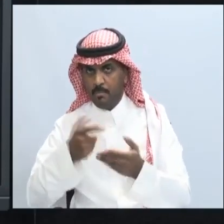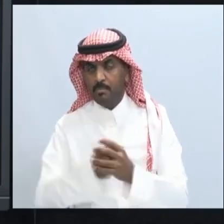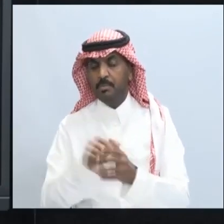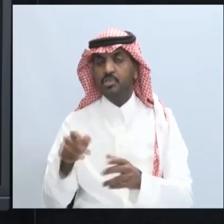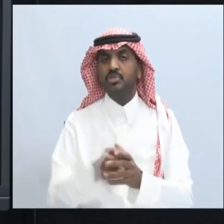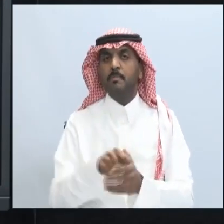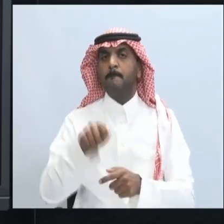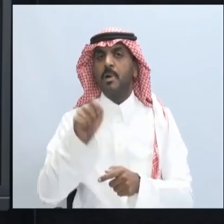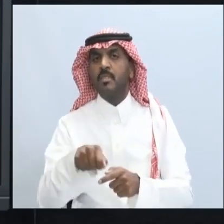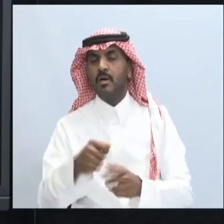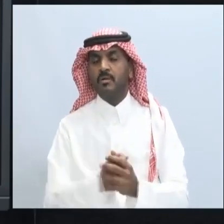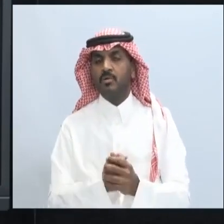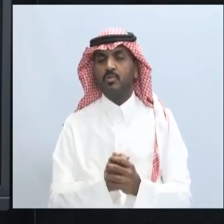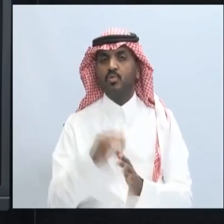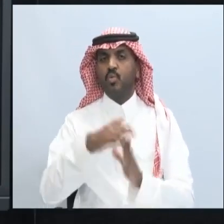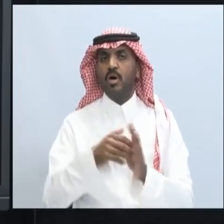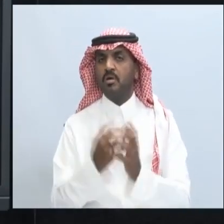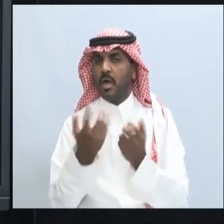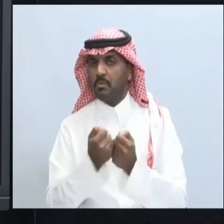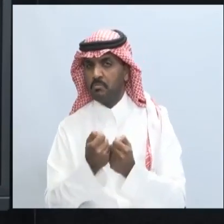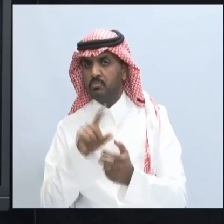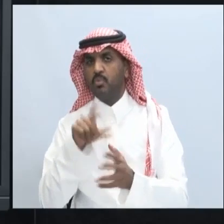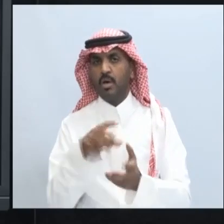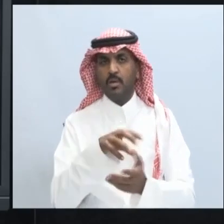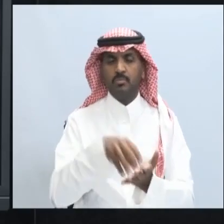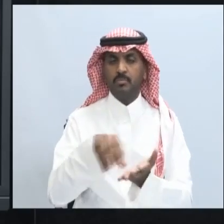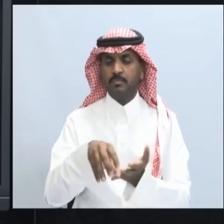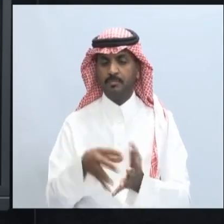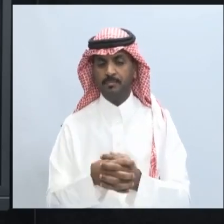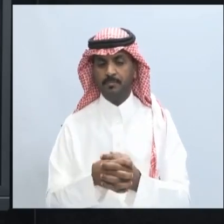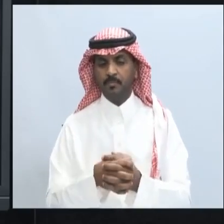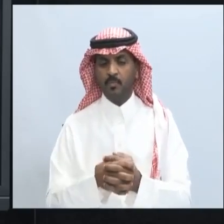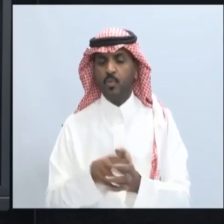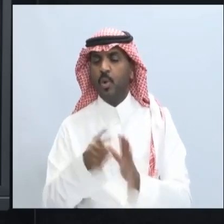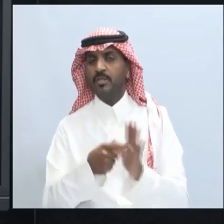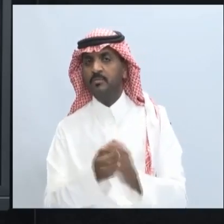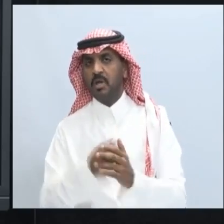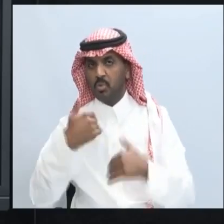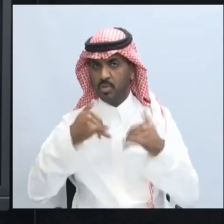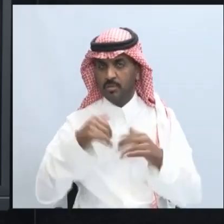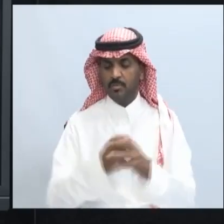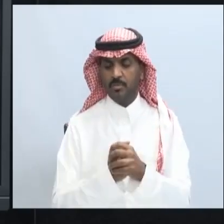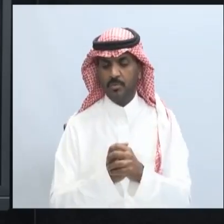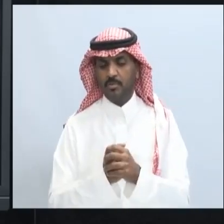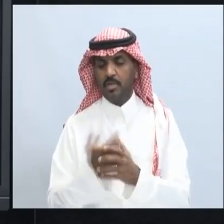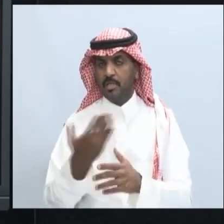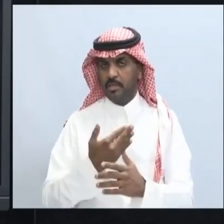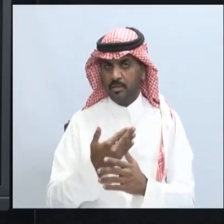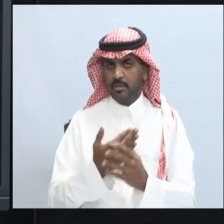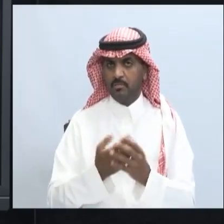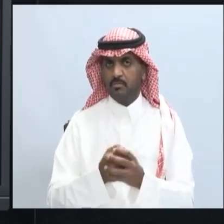على ان عنوانه رقم كذا وتحديد كذا ويحدد المكان والشارع فتاتيه هذه